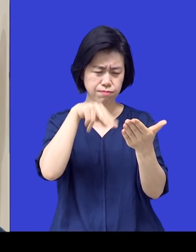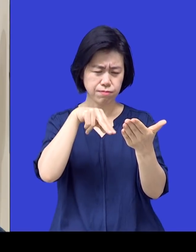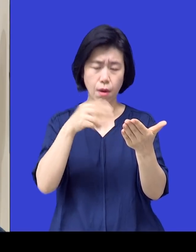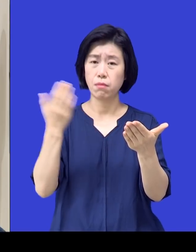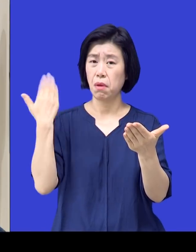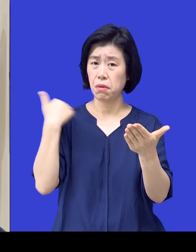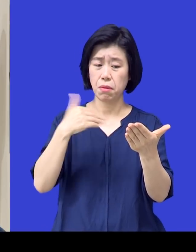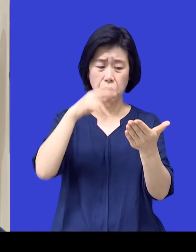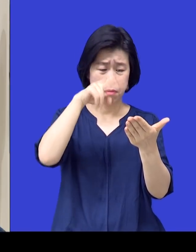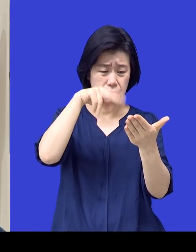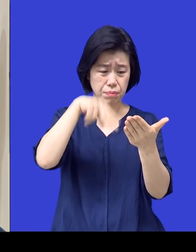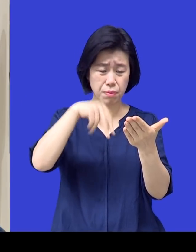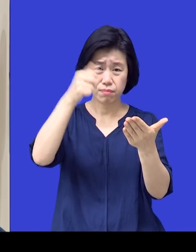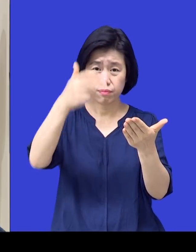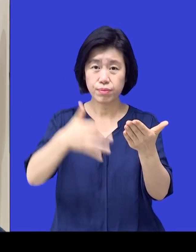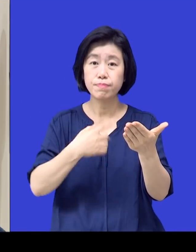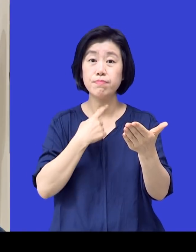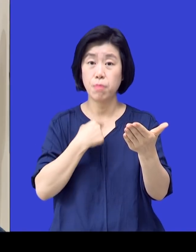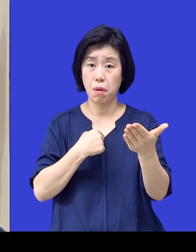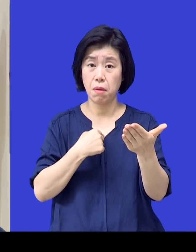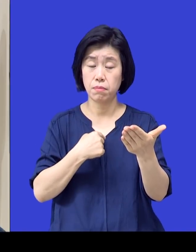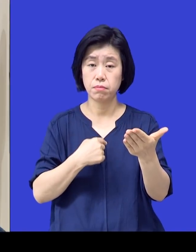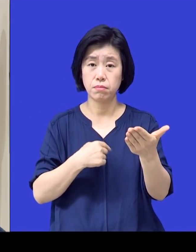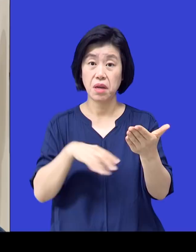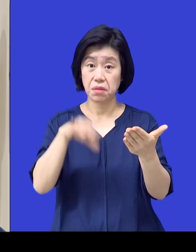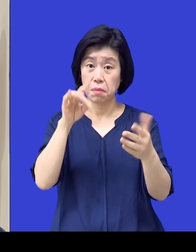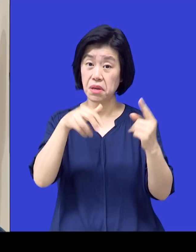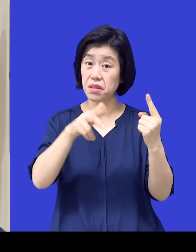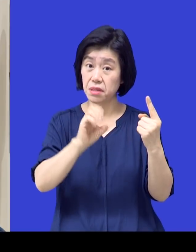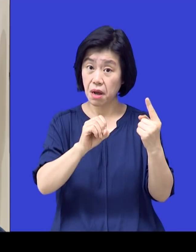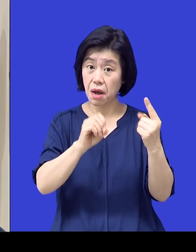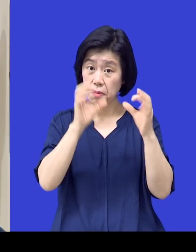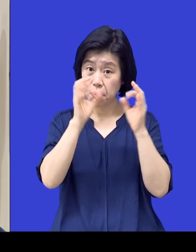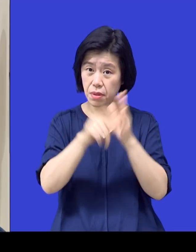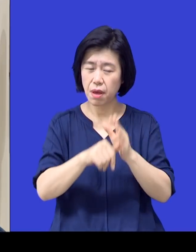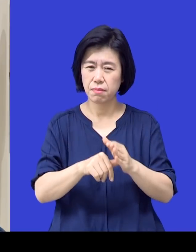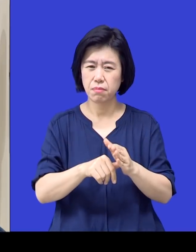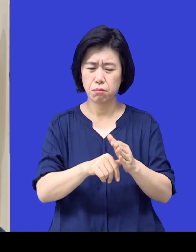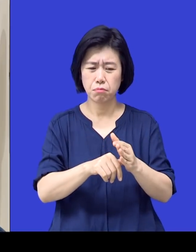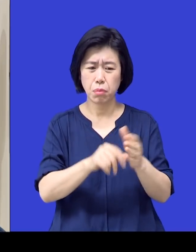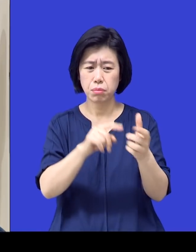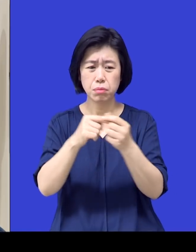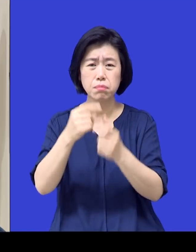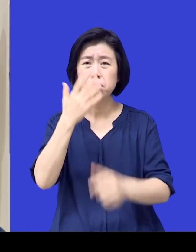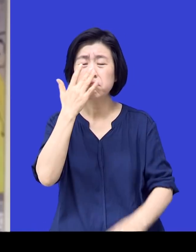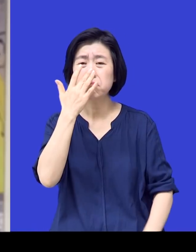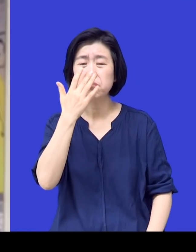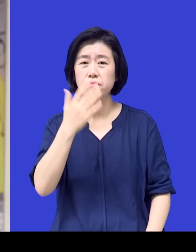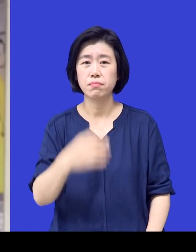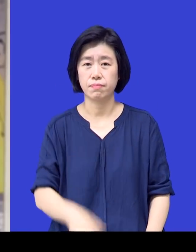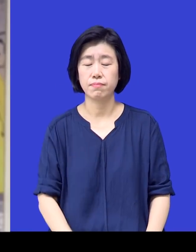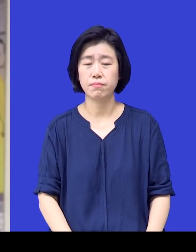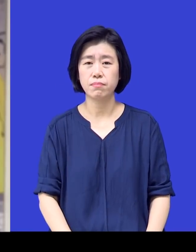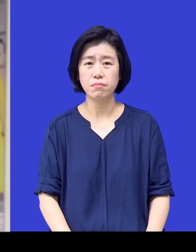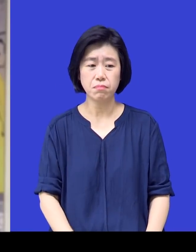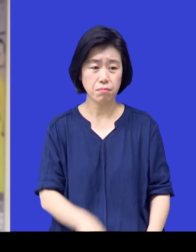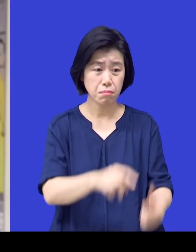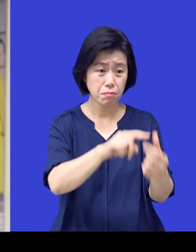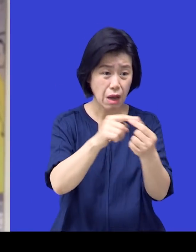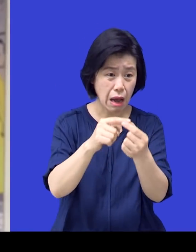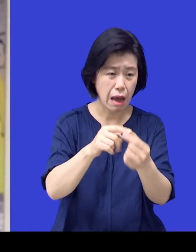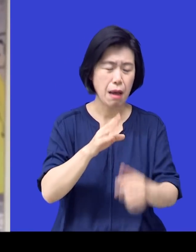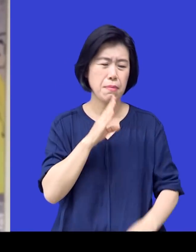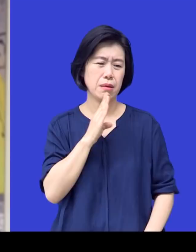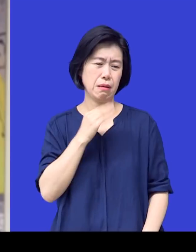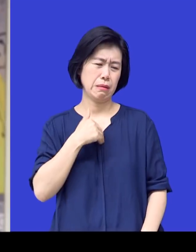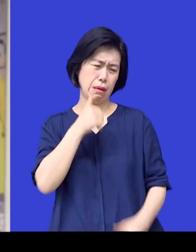쭉 읽는데 3장을 읽을 때 예. 똑같았어요. 그래 모든 사람이 죄를 범하였으며 하나님의 영광에 이르지 못하더니 맞아 나야 하면서